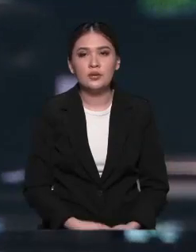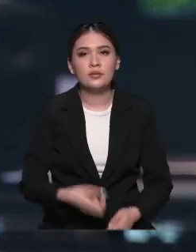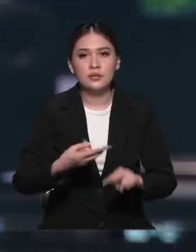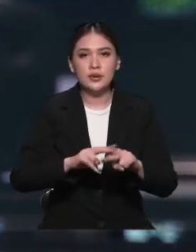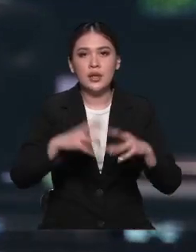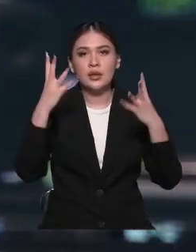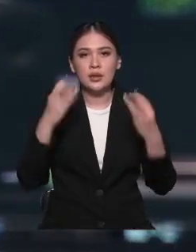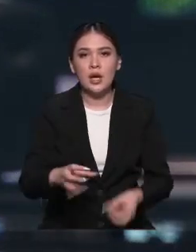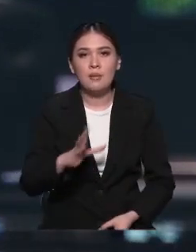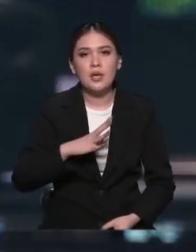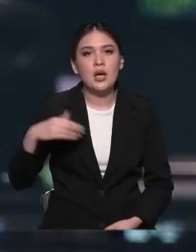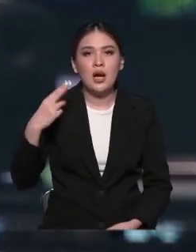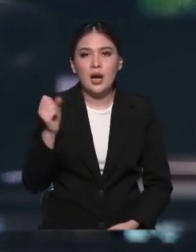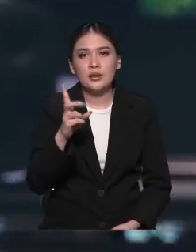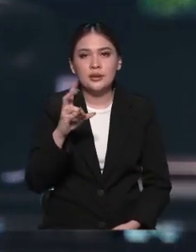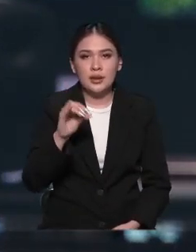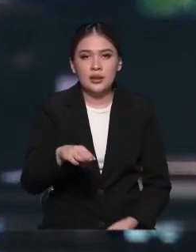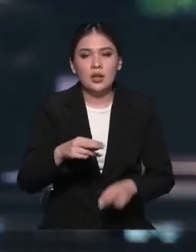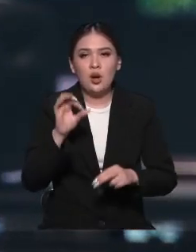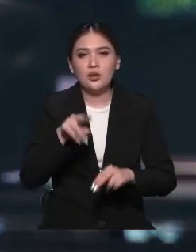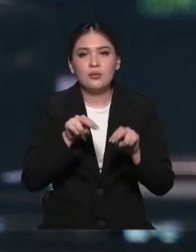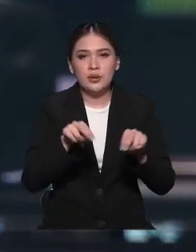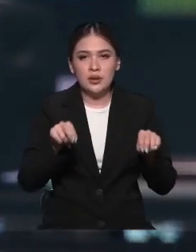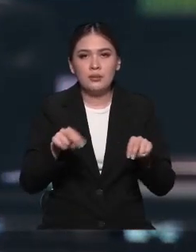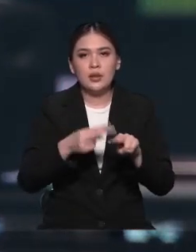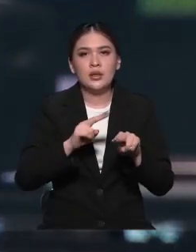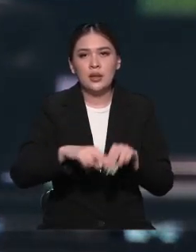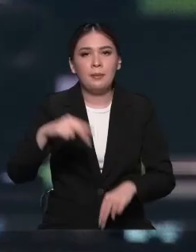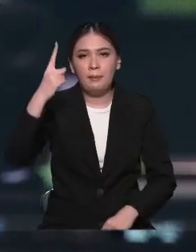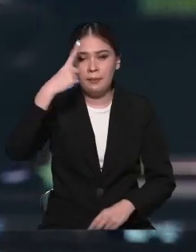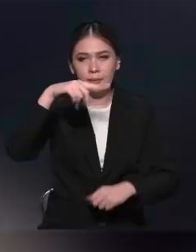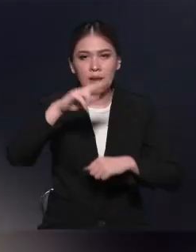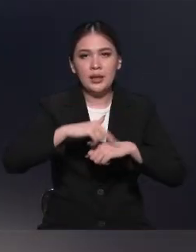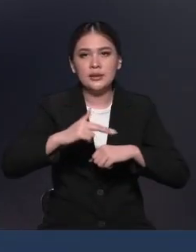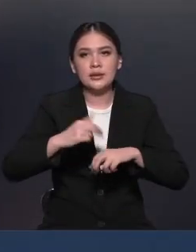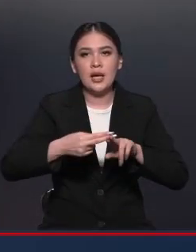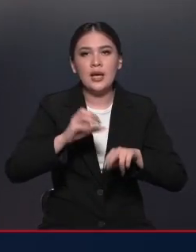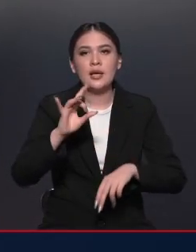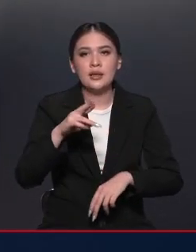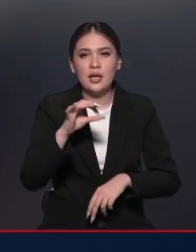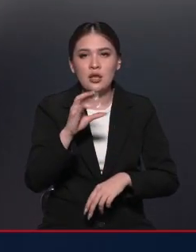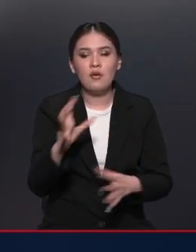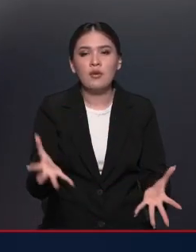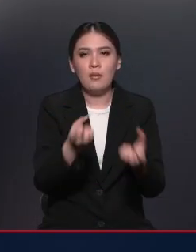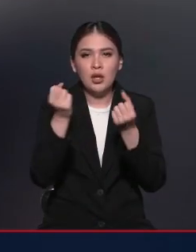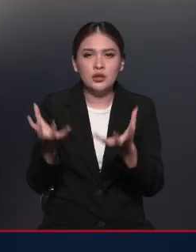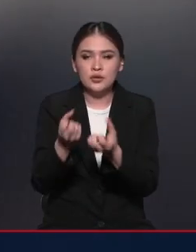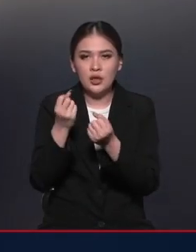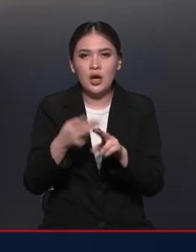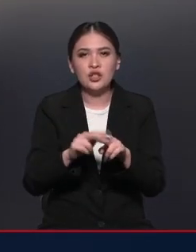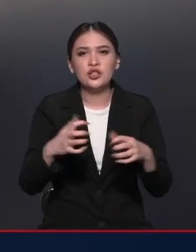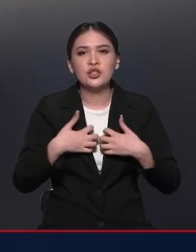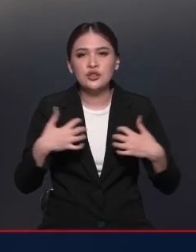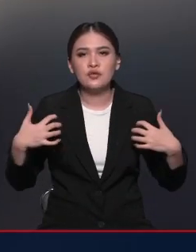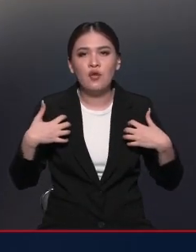В эти дни пользователей Казнета восхитил петропавловский полицейский Мирас Ерденов. Спасает от голода домашних животных, которые остались